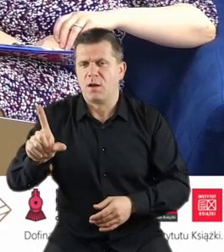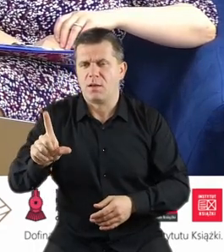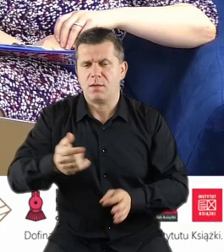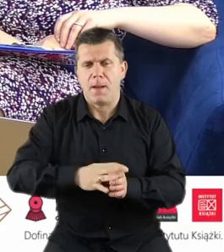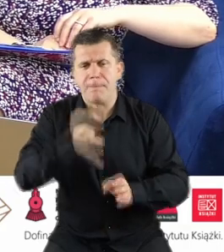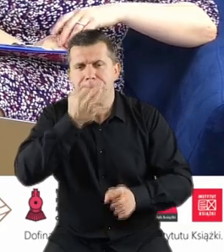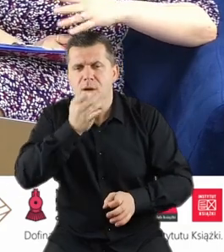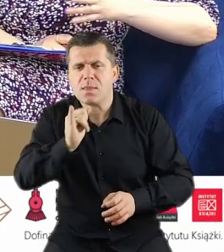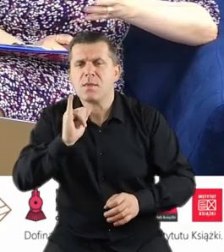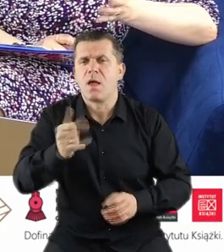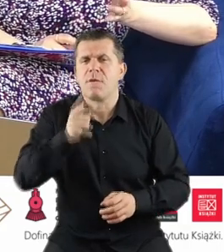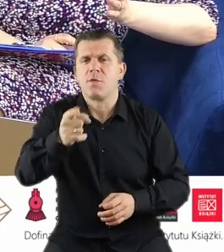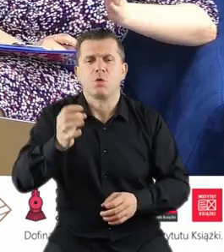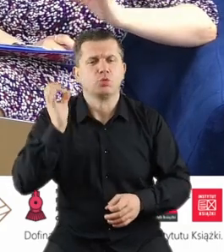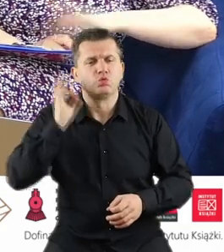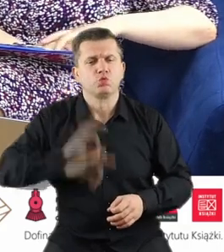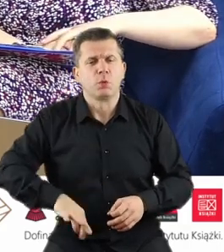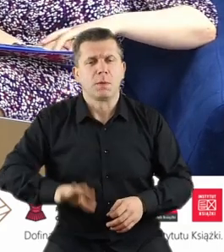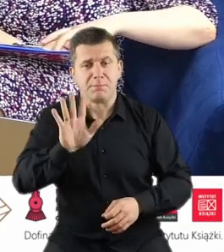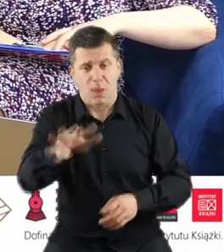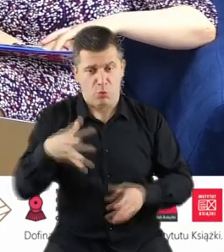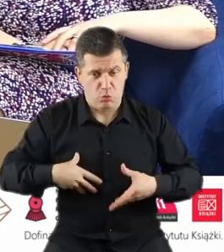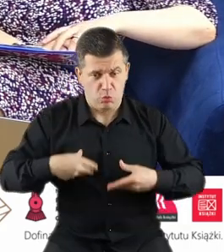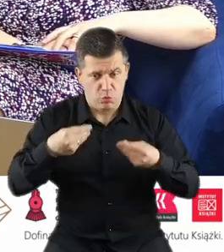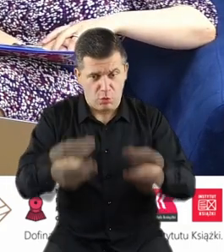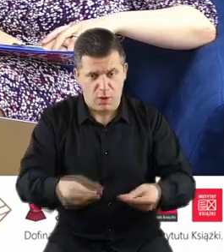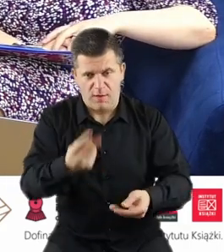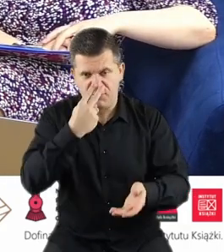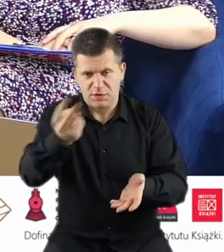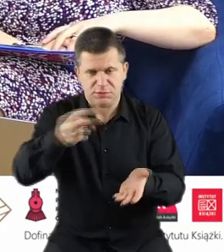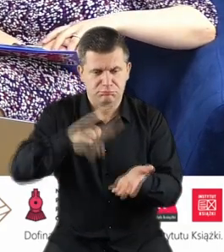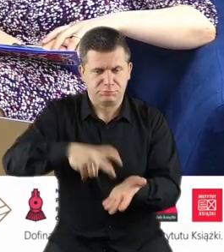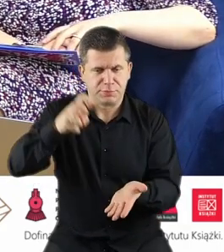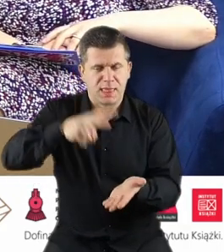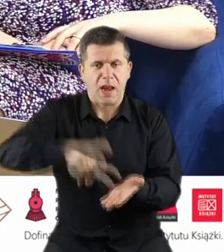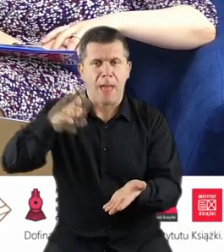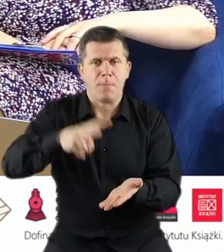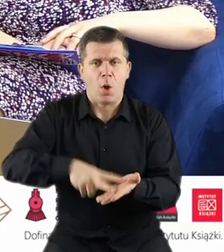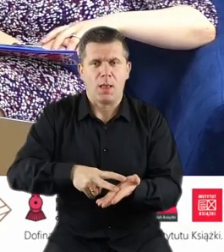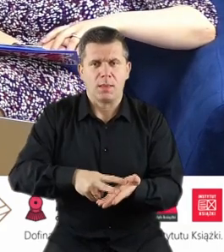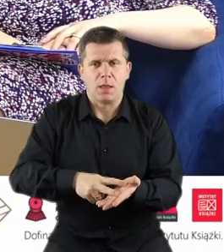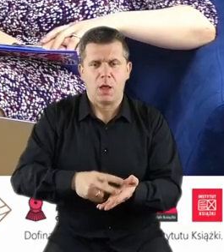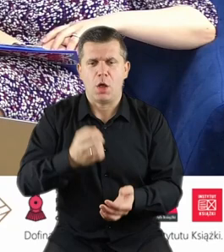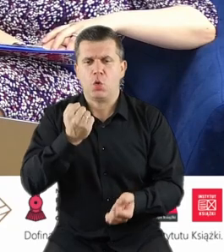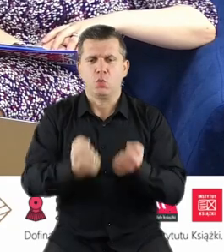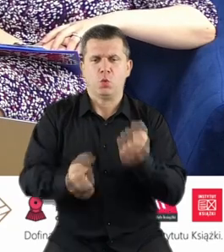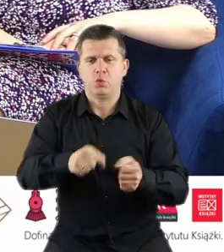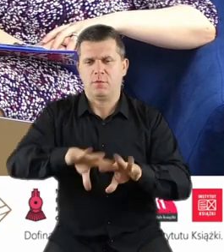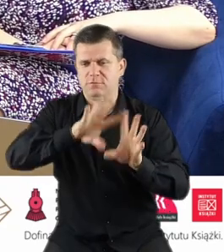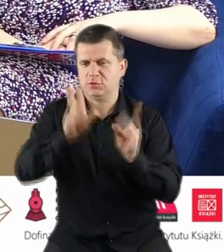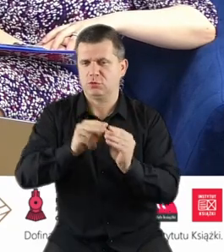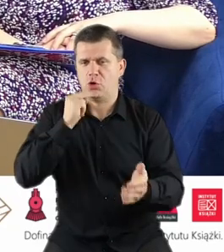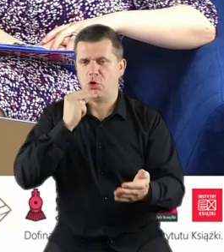jak tam twoja córka Ola miała ostatnio urodziny i byliście na trampolinach i rzeczywiście trudno na to wszystko odpowiedzieć.